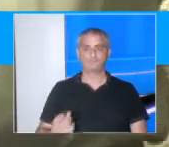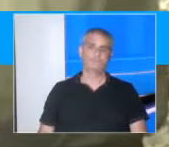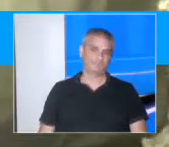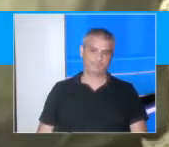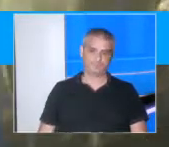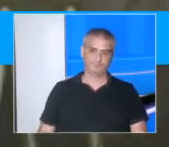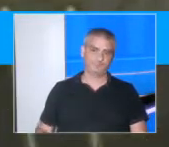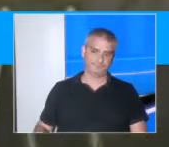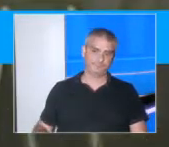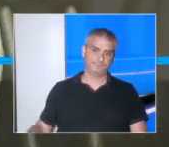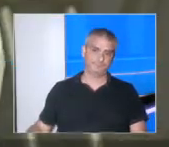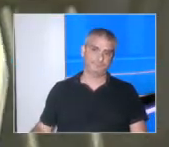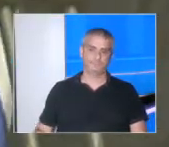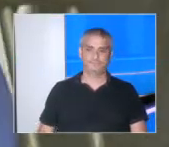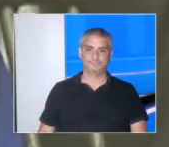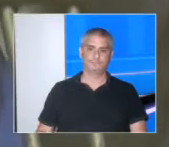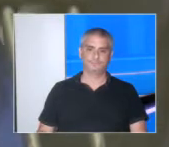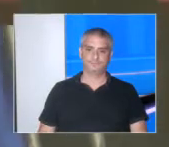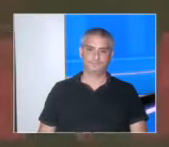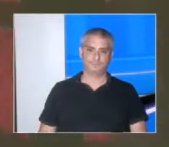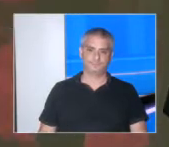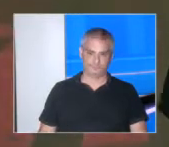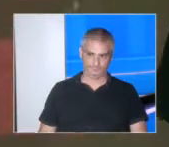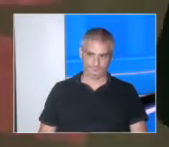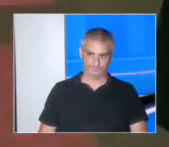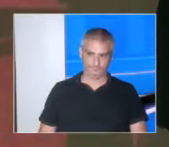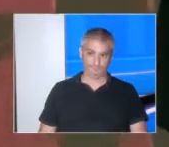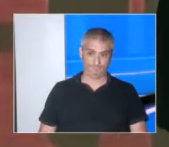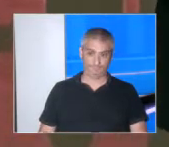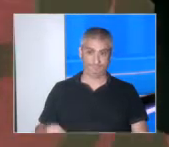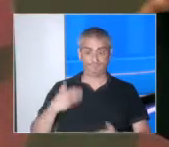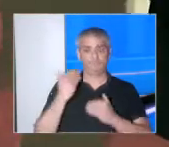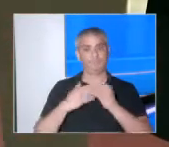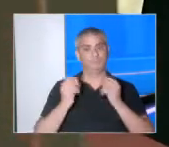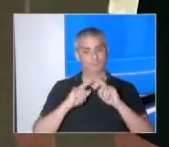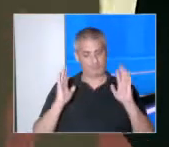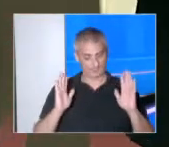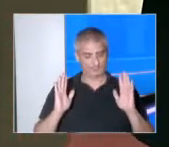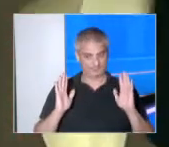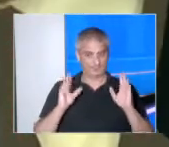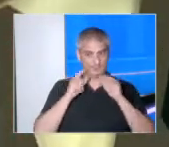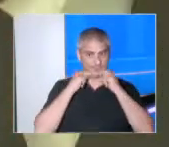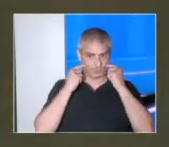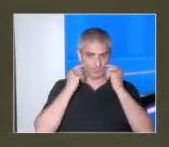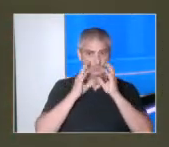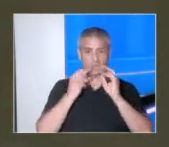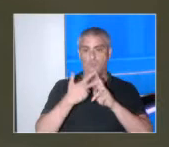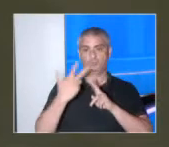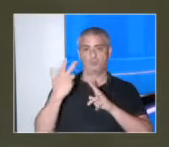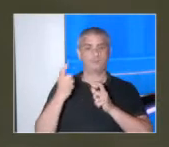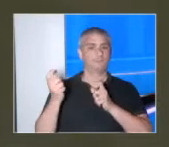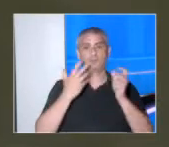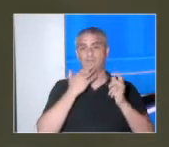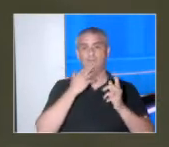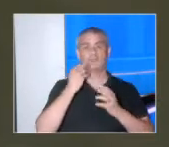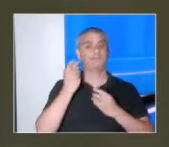האלה. יום טוב ושקט. תודה, תודה. טוב, מסיימים משהו אחר, חיוך. פתיחה מושלמת למשלחת